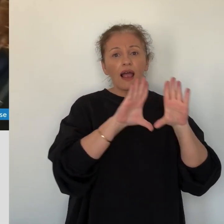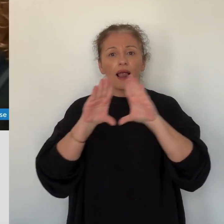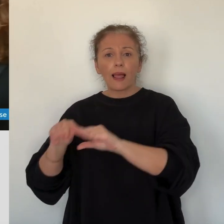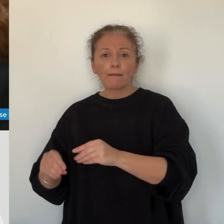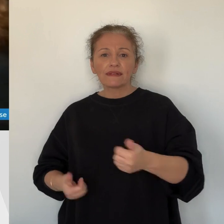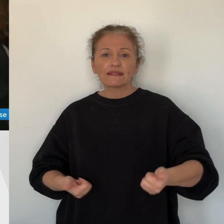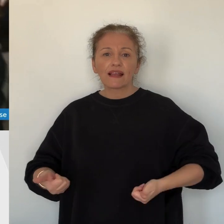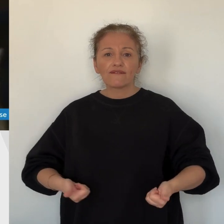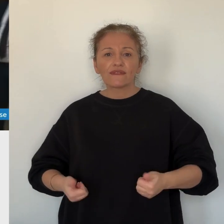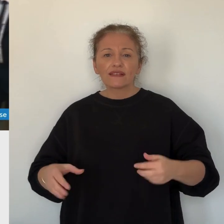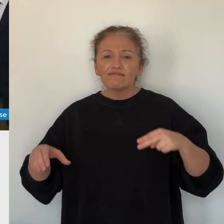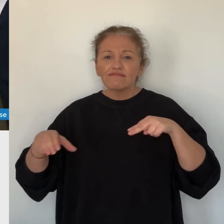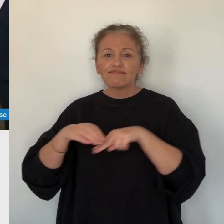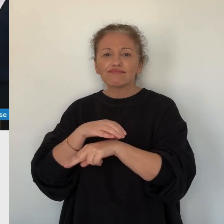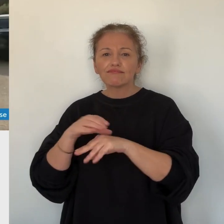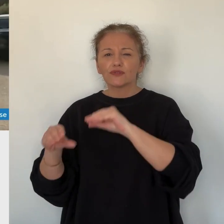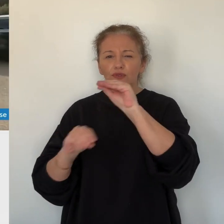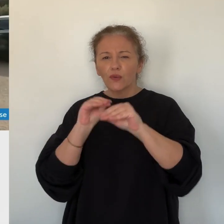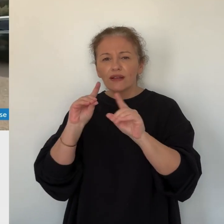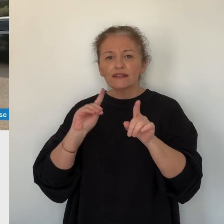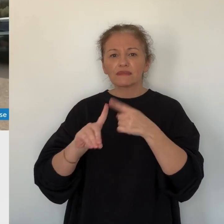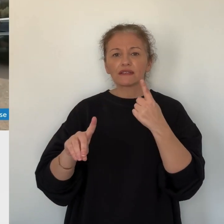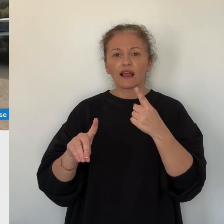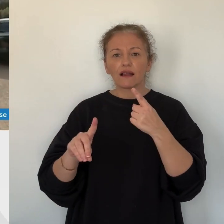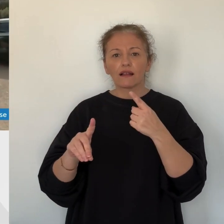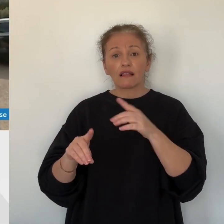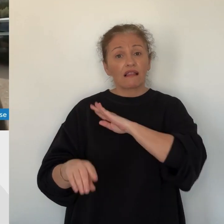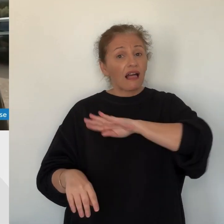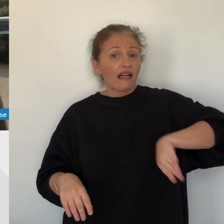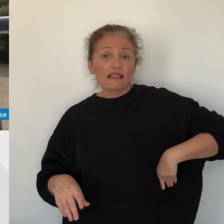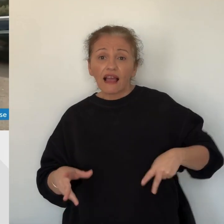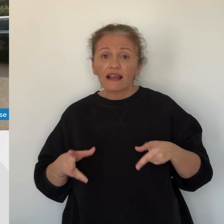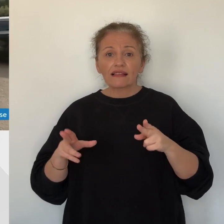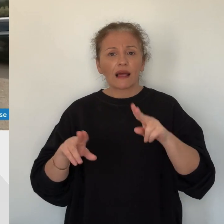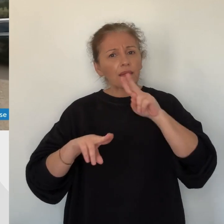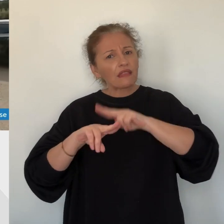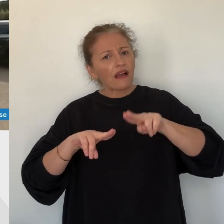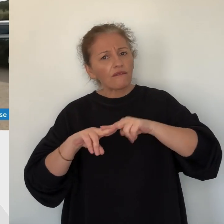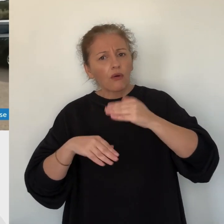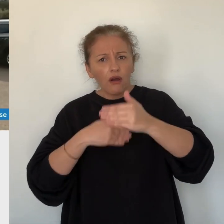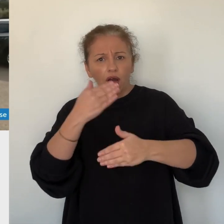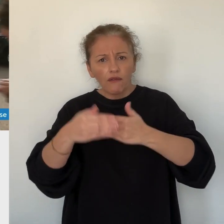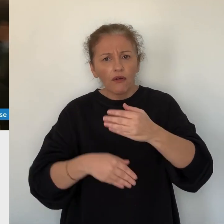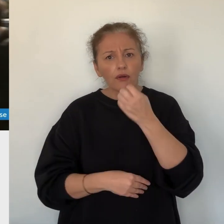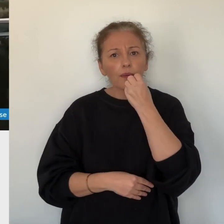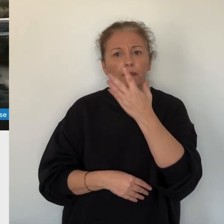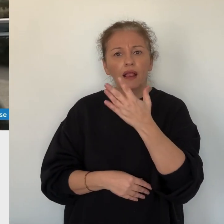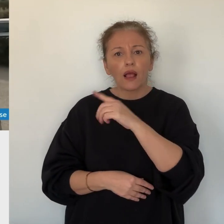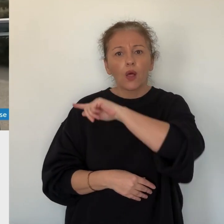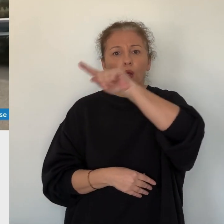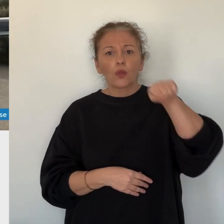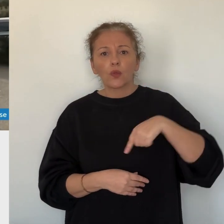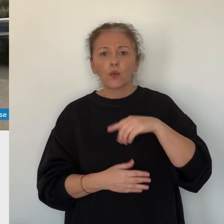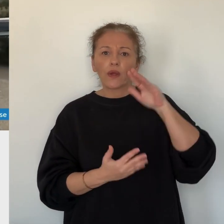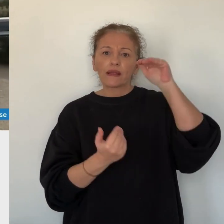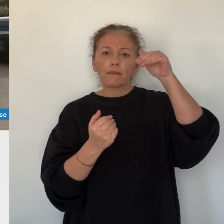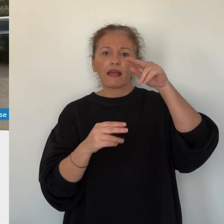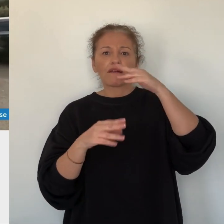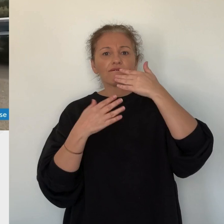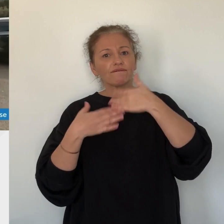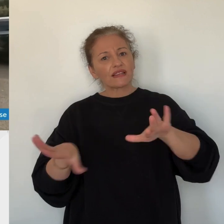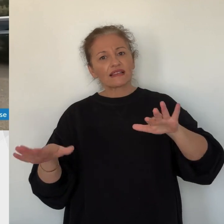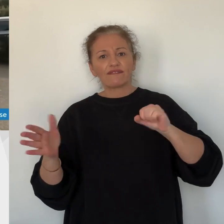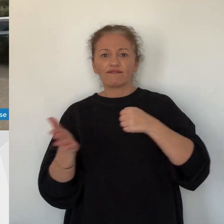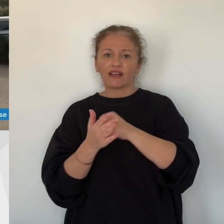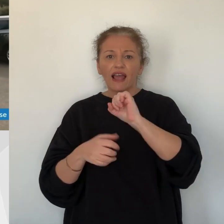Aujourd'hui, il nous reste la scintigraphie et la médecine nucléaire à transférer. C'est la dernière étape, nous sommes en cours de